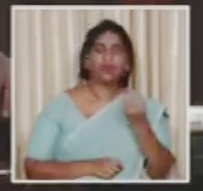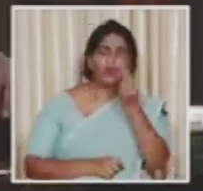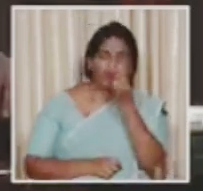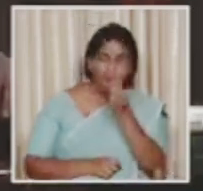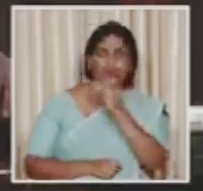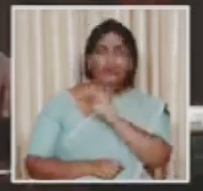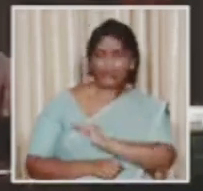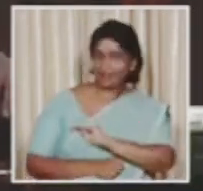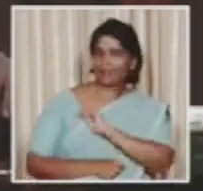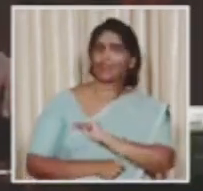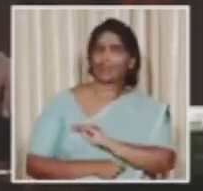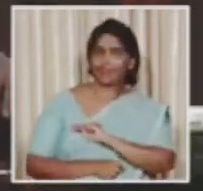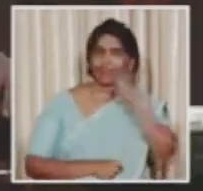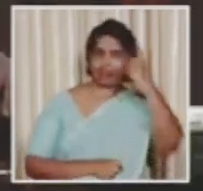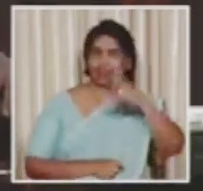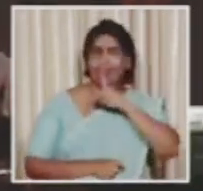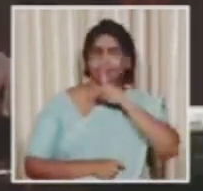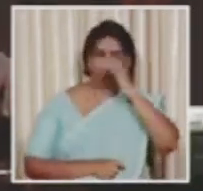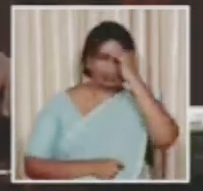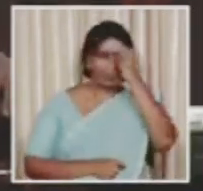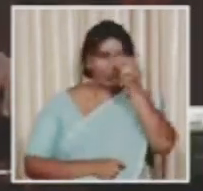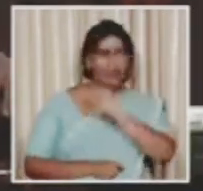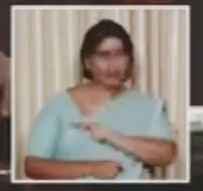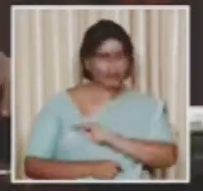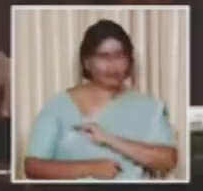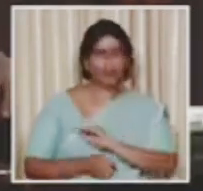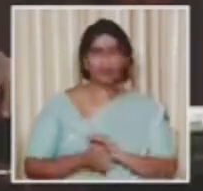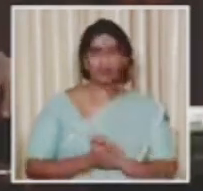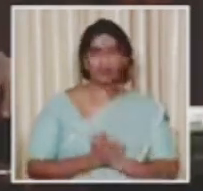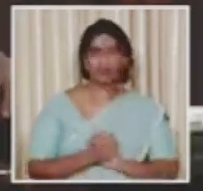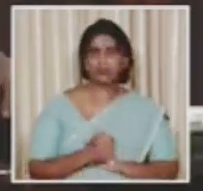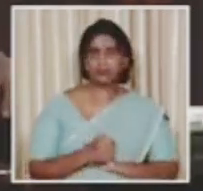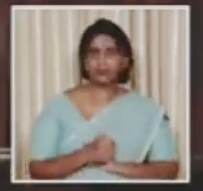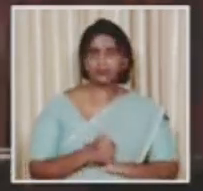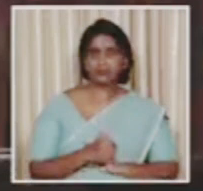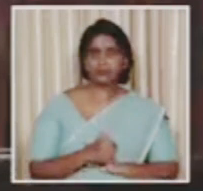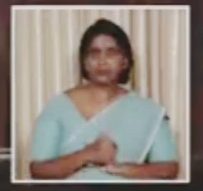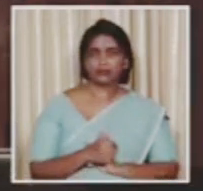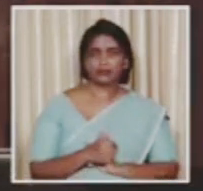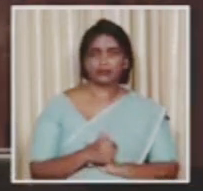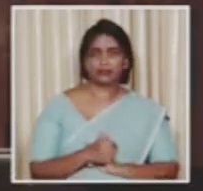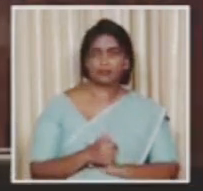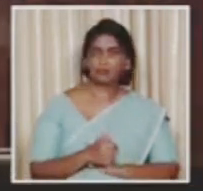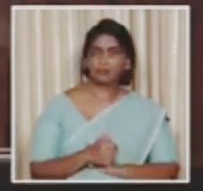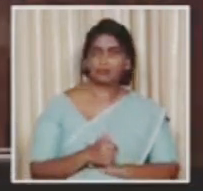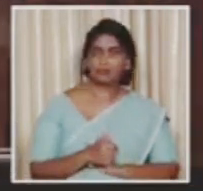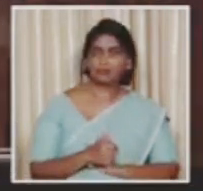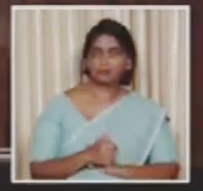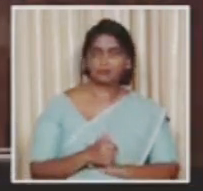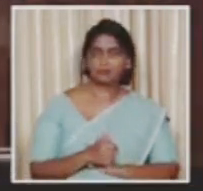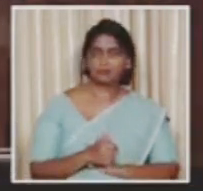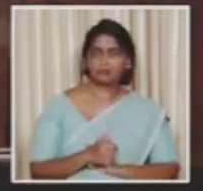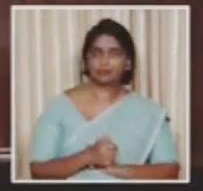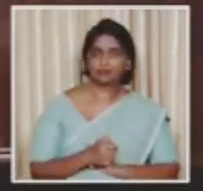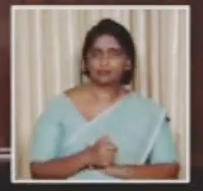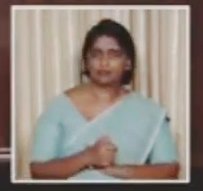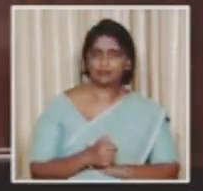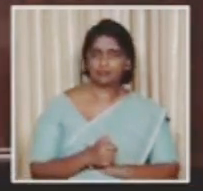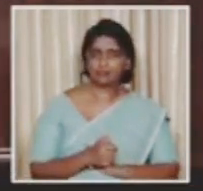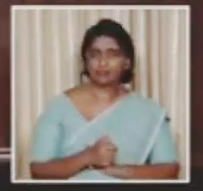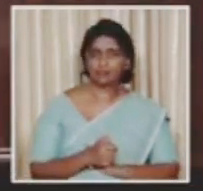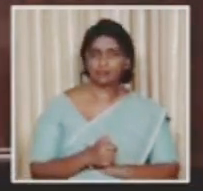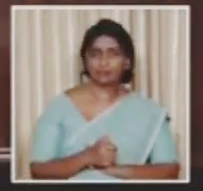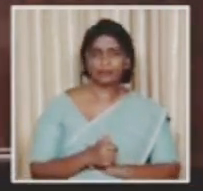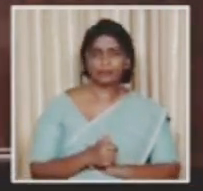විනාඩි දෙකක් දෙන්න උදේ ඉවසන්නනේ ගරුමන්තුමා ඉස්සෙල්ලා සංවේදී ගරුමන්තුමා පොඩ්ඩක් නිශ්ශබ්ද වෙන්න ගරුමන්තුමා නිශ්ශබ්ද වෙන්න පොඩ්ඩක් ඔබතුමාට